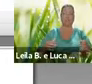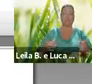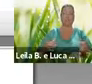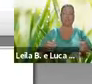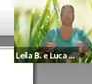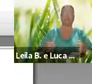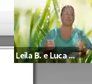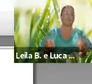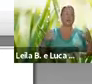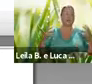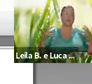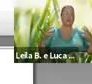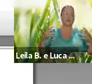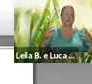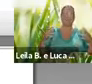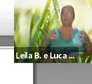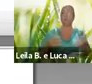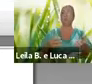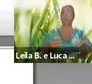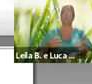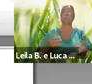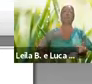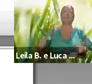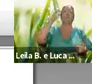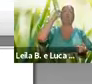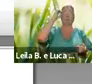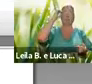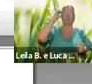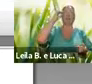organizzazione psichica, ossia ha utilizzato lui